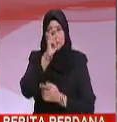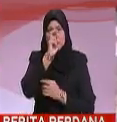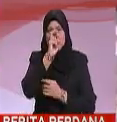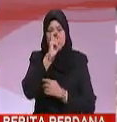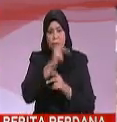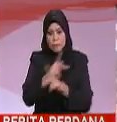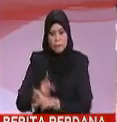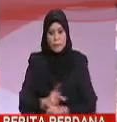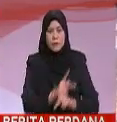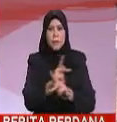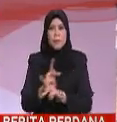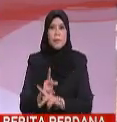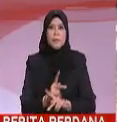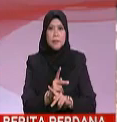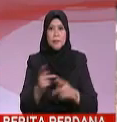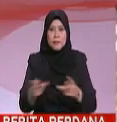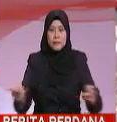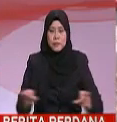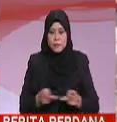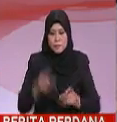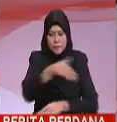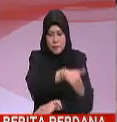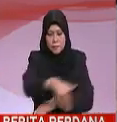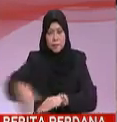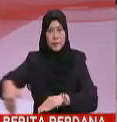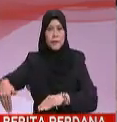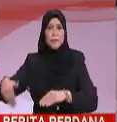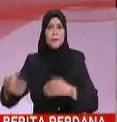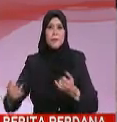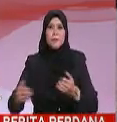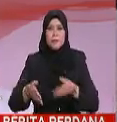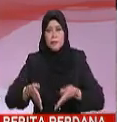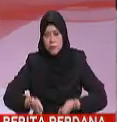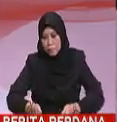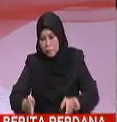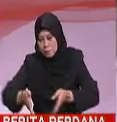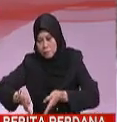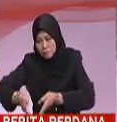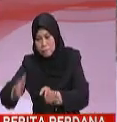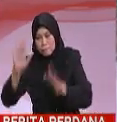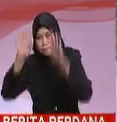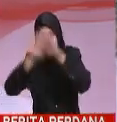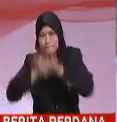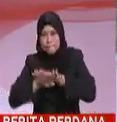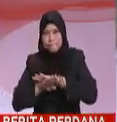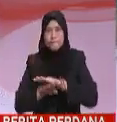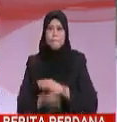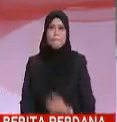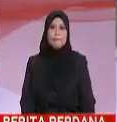mengetatkan kawalan kawasan sempadan, terutamanya di lorong-lorong tikus.